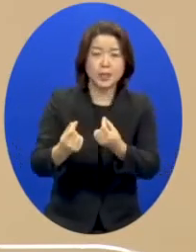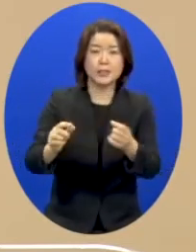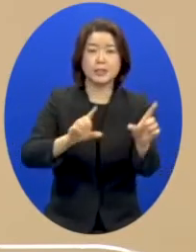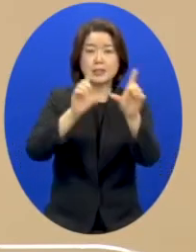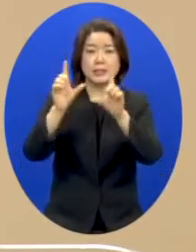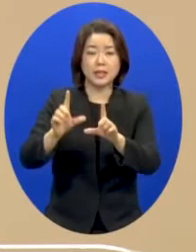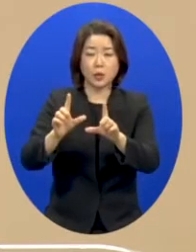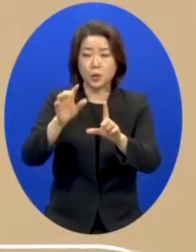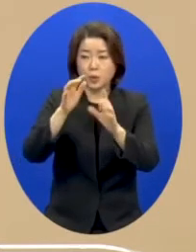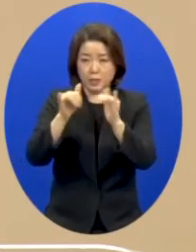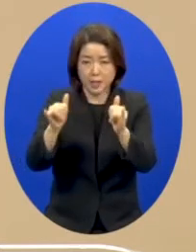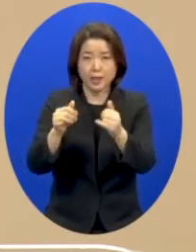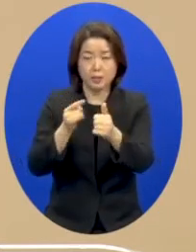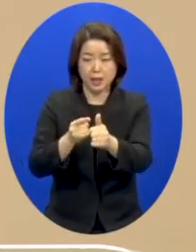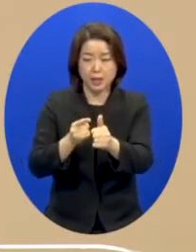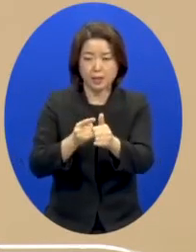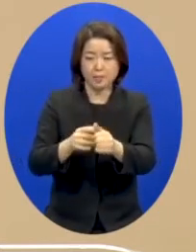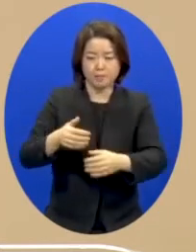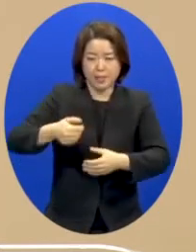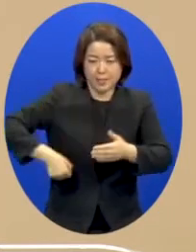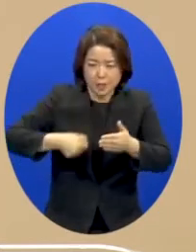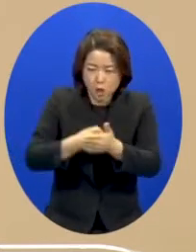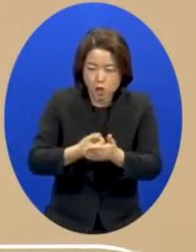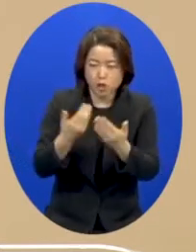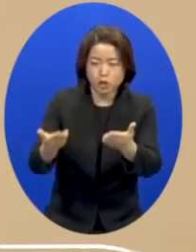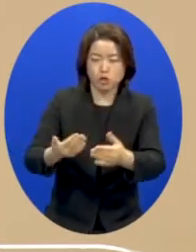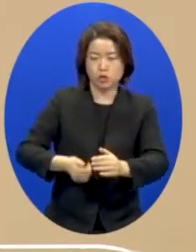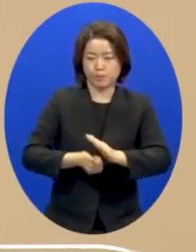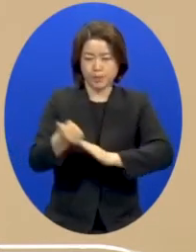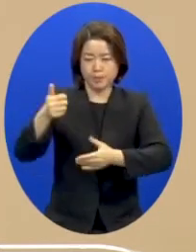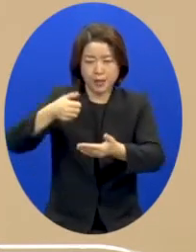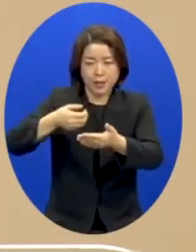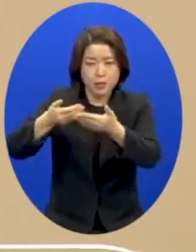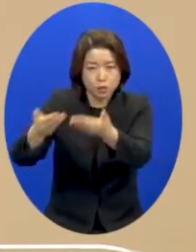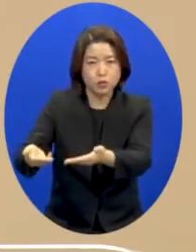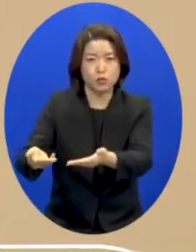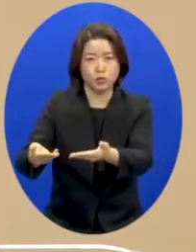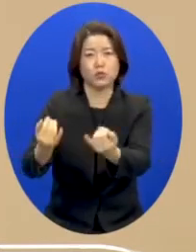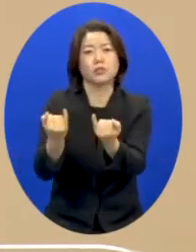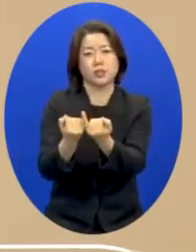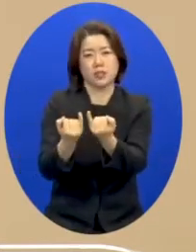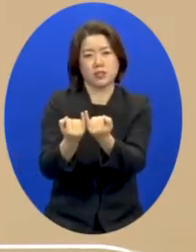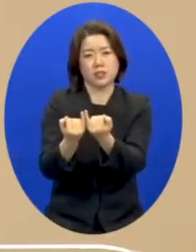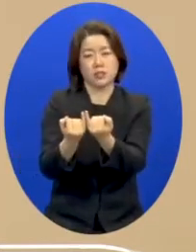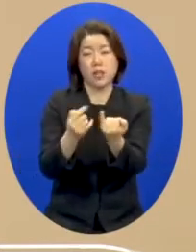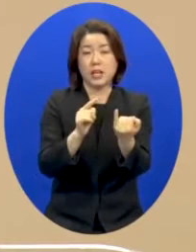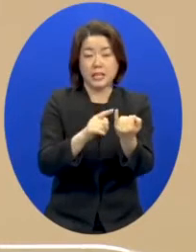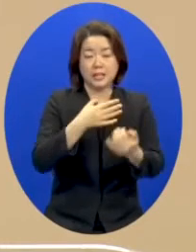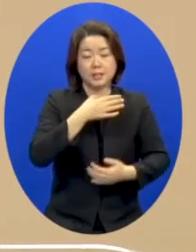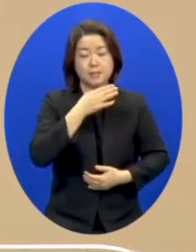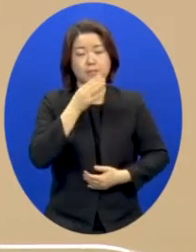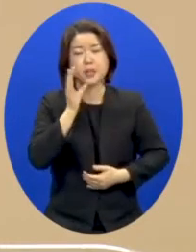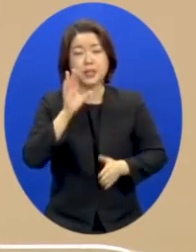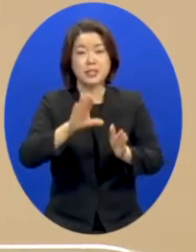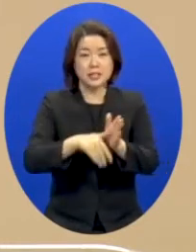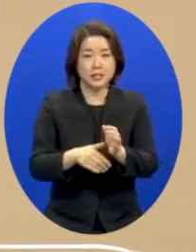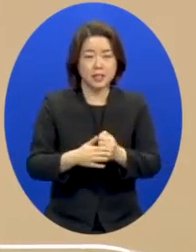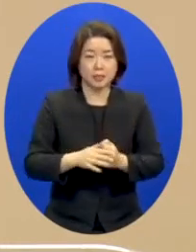용기도 희망도 그렇게 불어넣어 주었던 여인이었습니다. 그가 노년에 어느